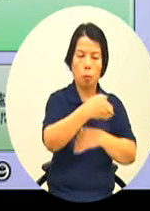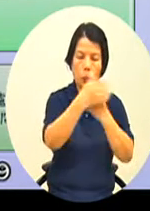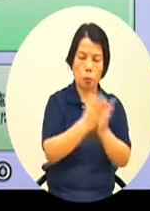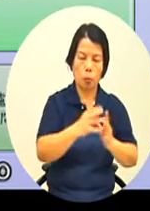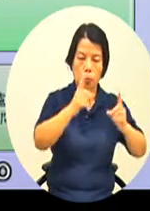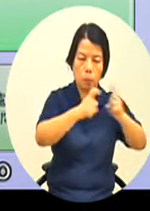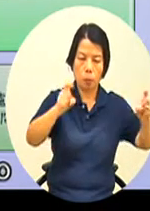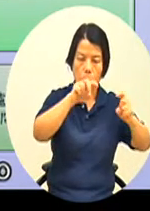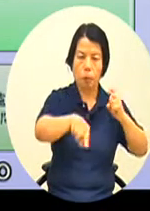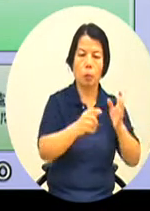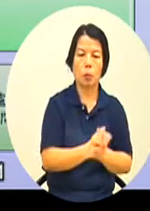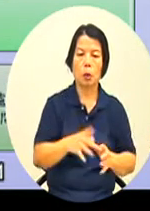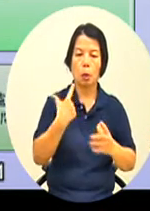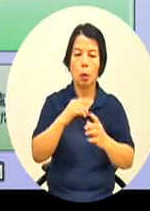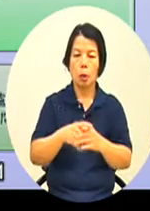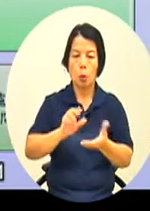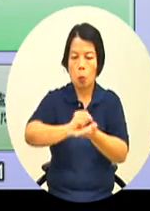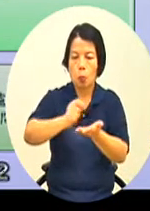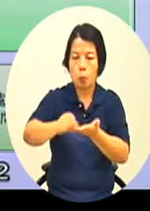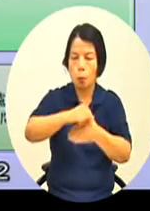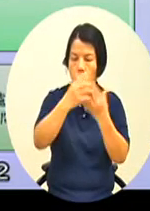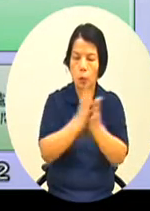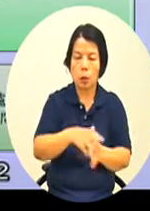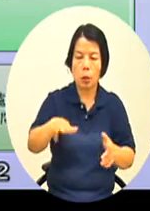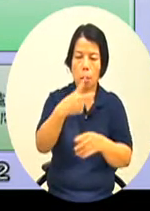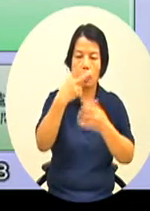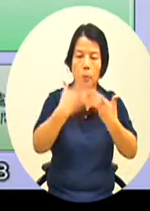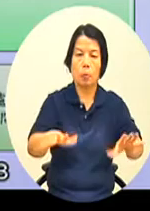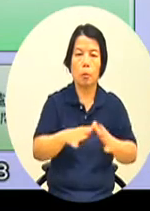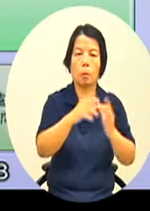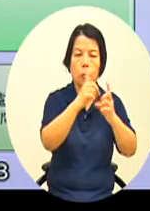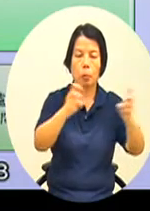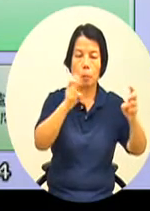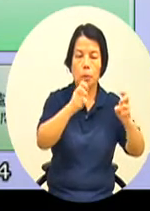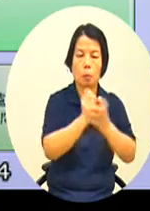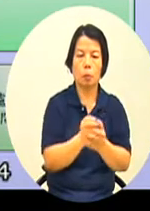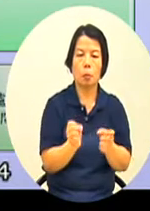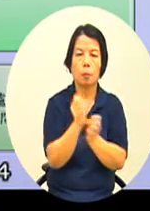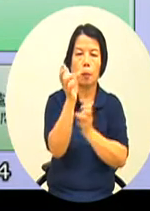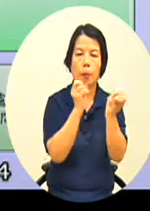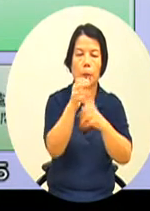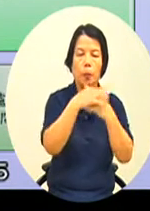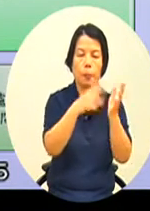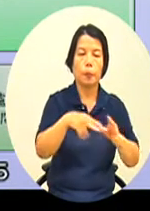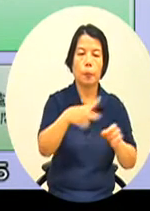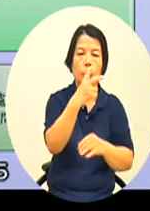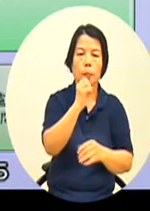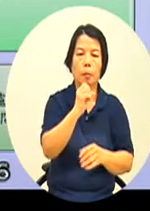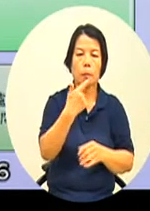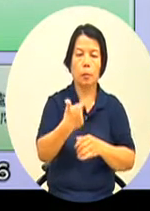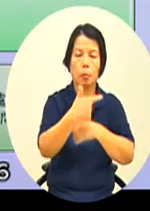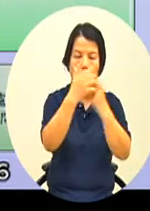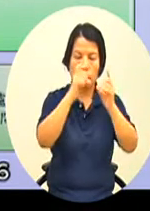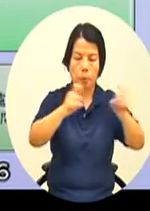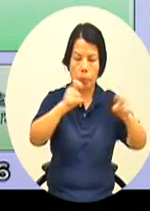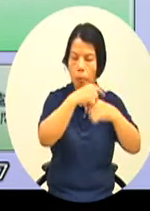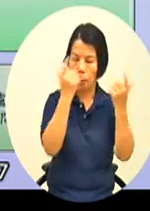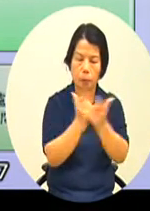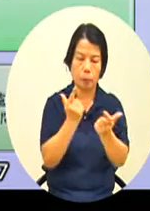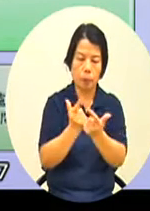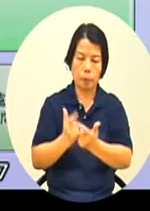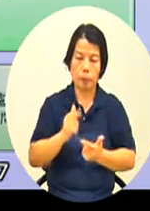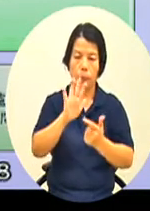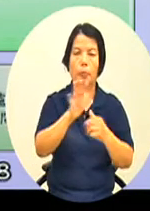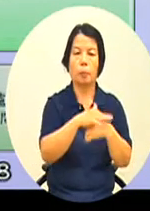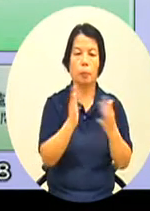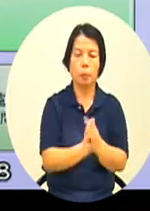金的部分也有211间庙宇进行配合，在捡炮的部分也有206间庙宇进行配合。那在整个督